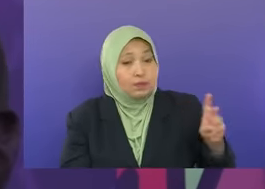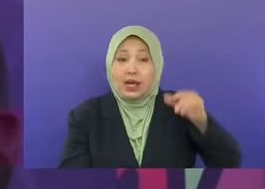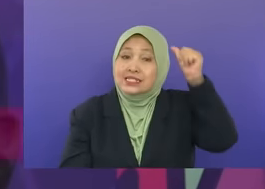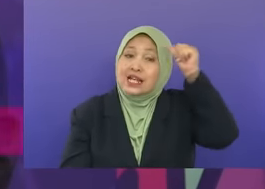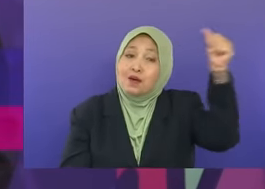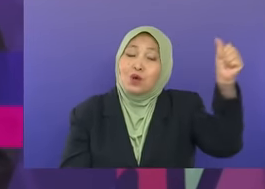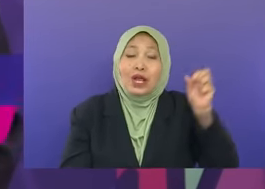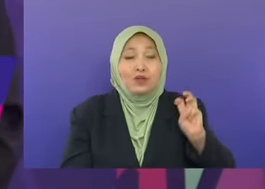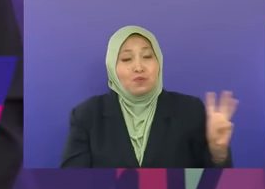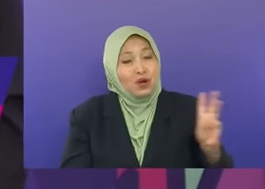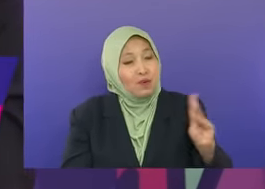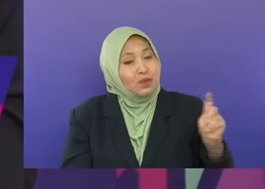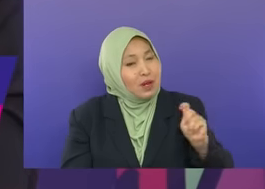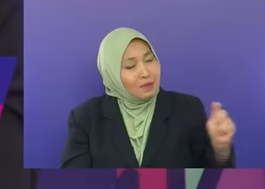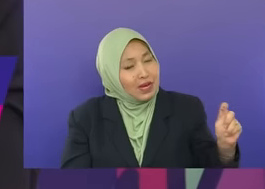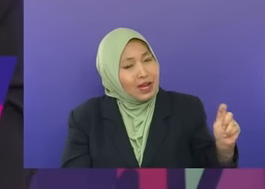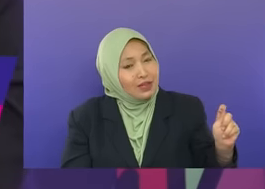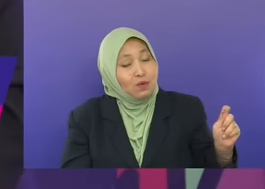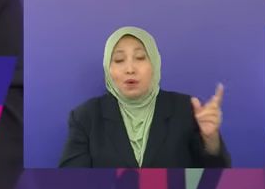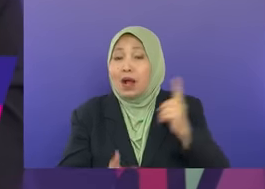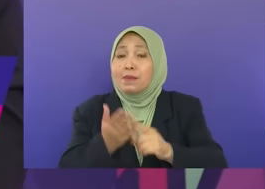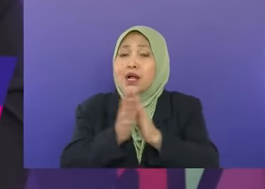warahmatullahi wabarakatuh